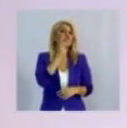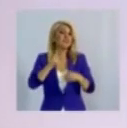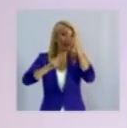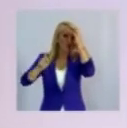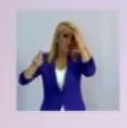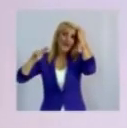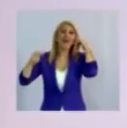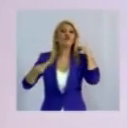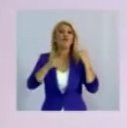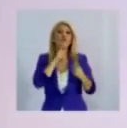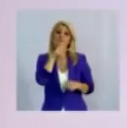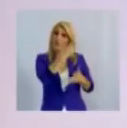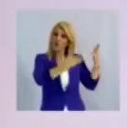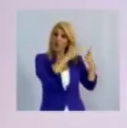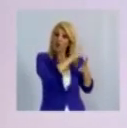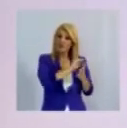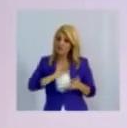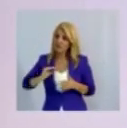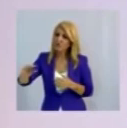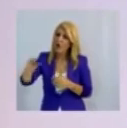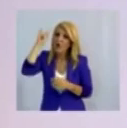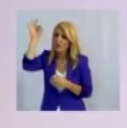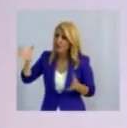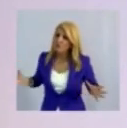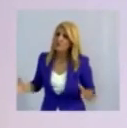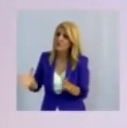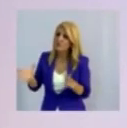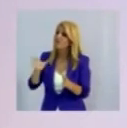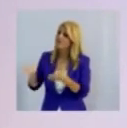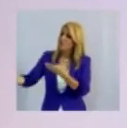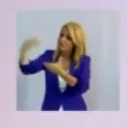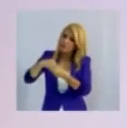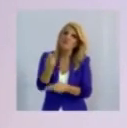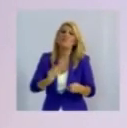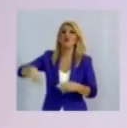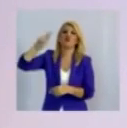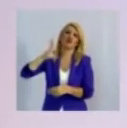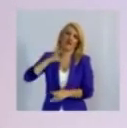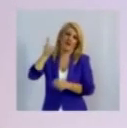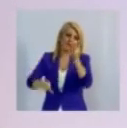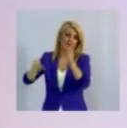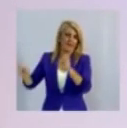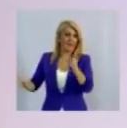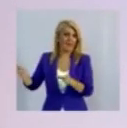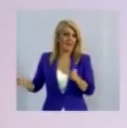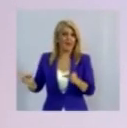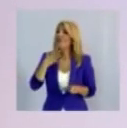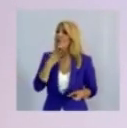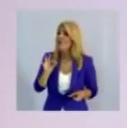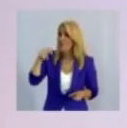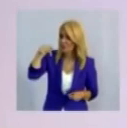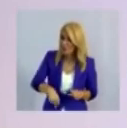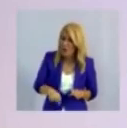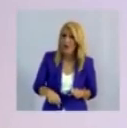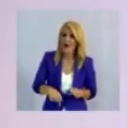δοθούν ακόμα περισσότερες ευκαιρίες και δυνατότητες συμμετοχής και όσο το δυνατόν περισσότερους πολίτες. Γιατί τώρα, περισσότερο από